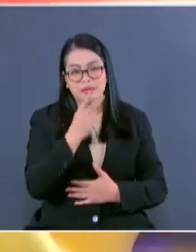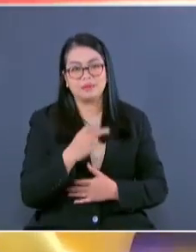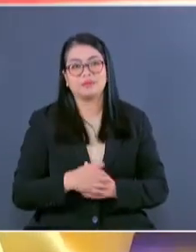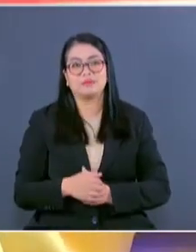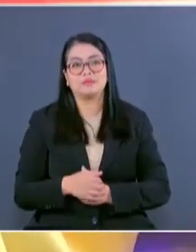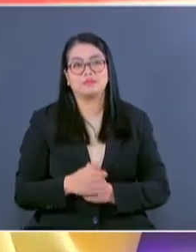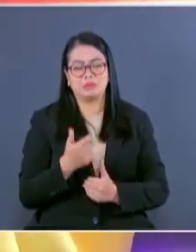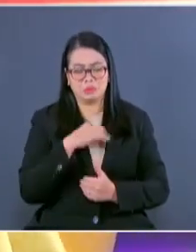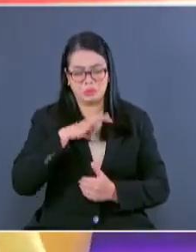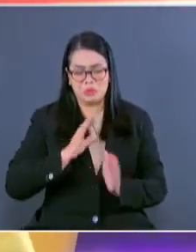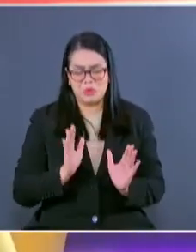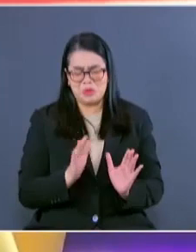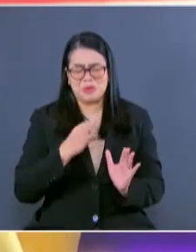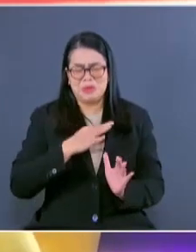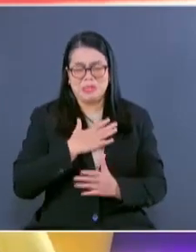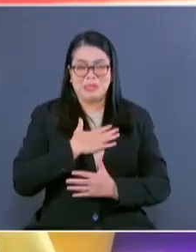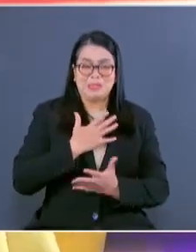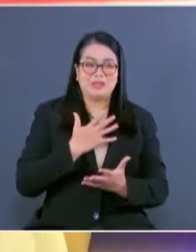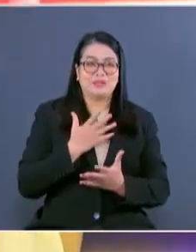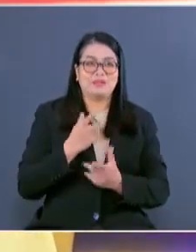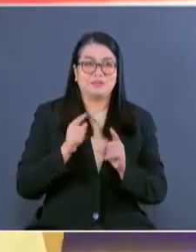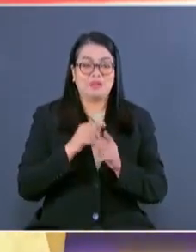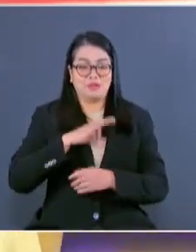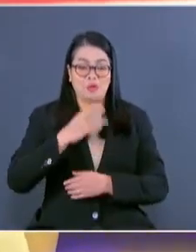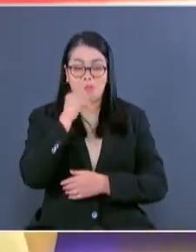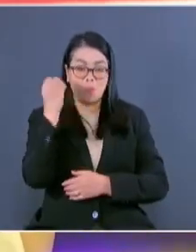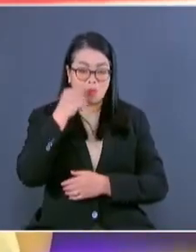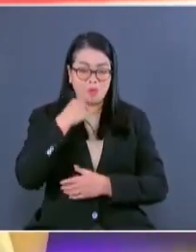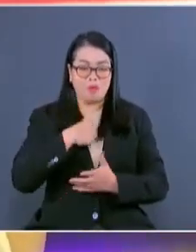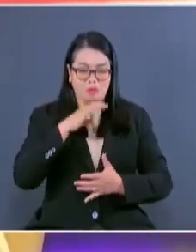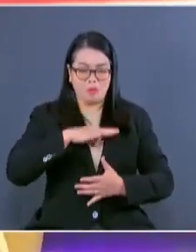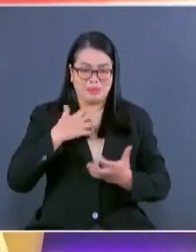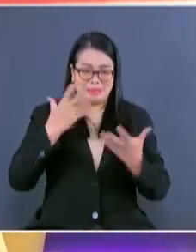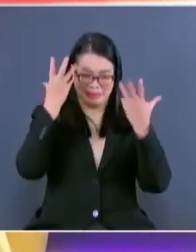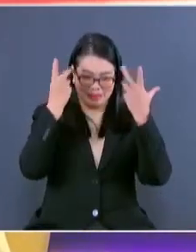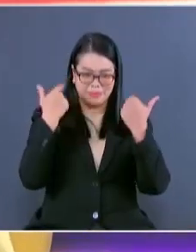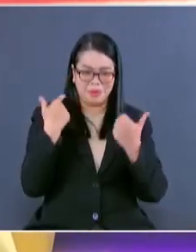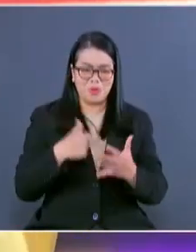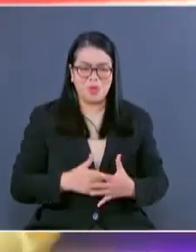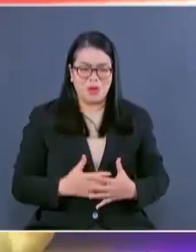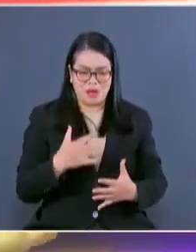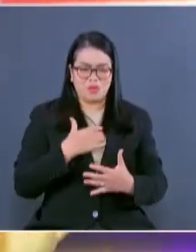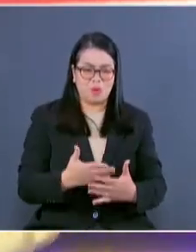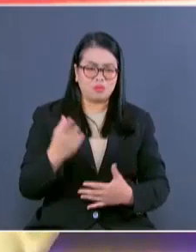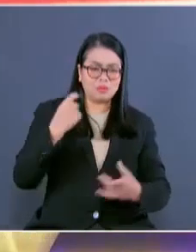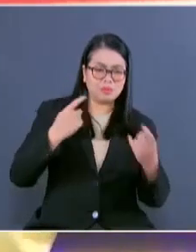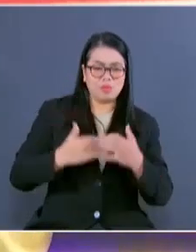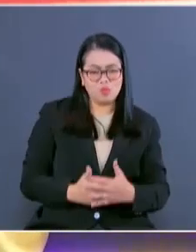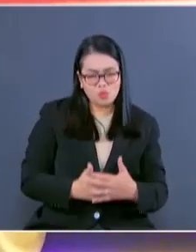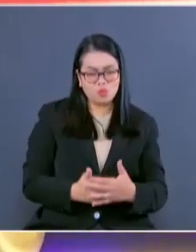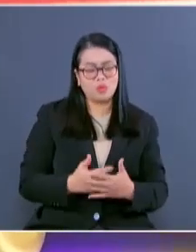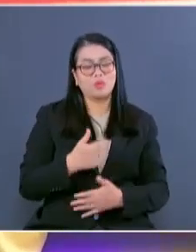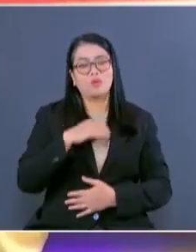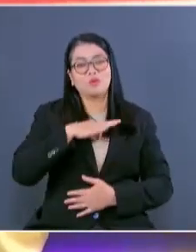บประมาณว่ามากดดันมันก็ไม่เชิงแบบกดดันแต่พอมันพูดเยอะขึ้น อ ่ะมันทำให้เรารู้สึกว่า ใช ่ไปไหนก็มีแต่คนถามอย่างเงี้ย